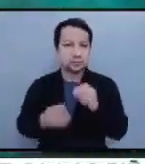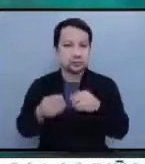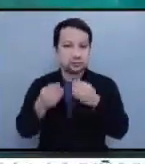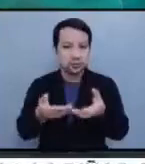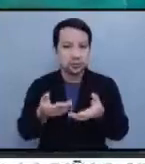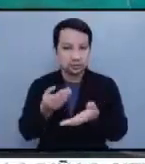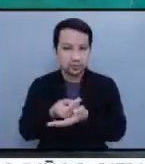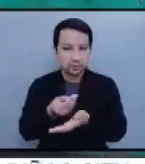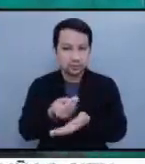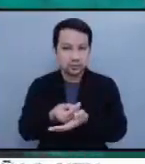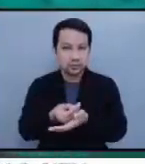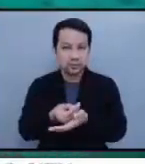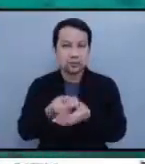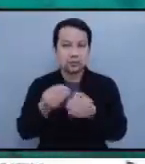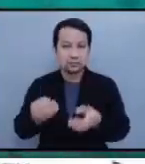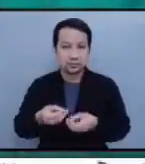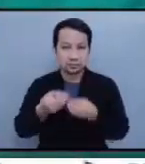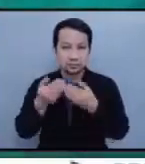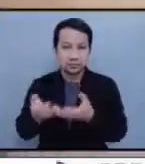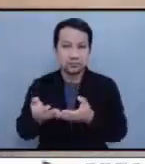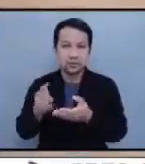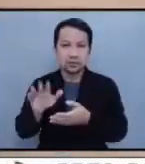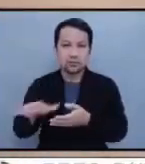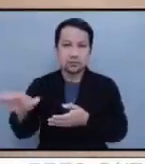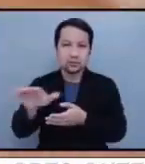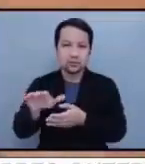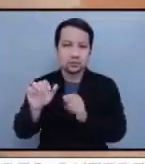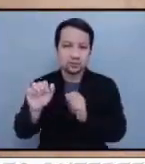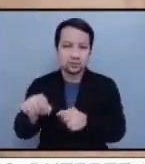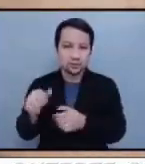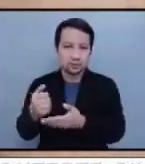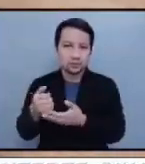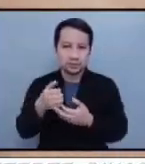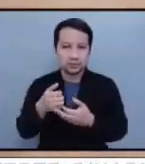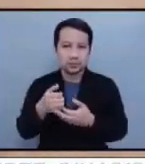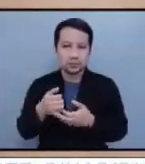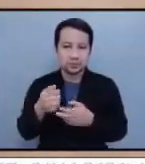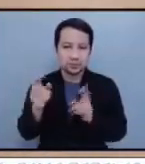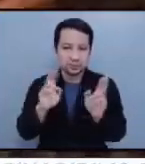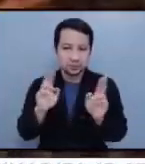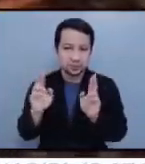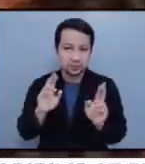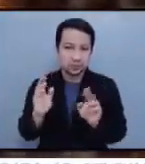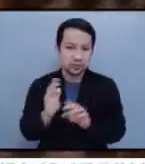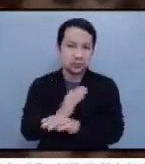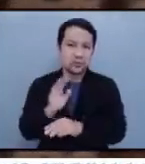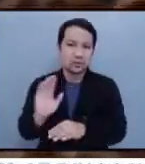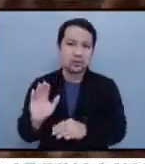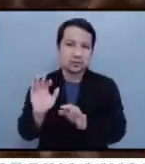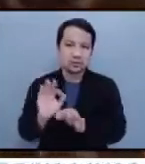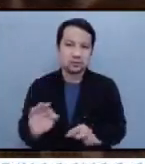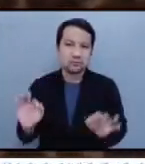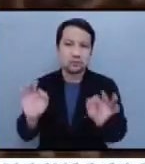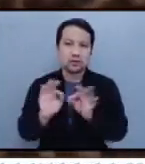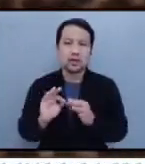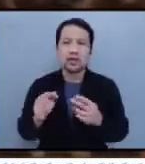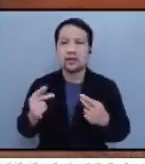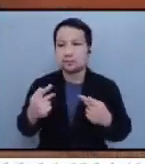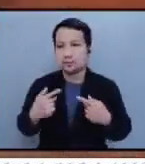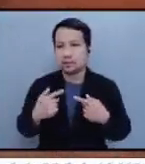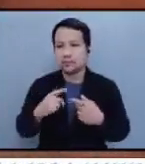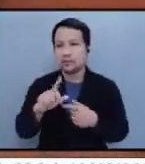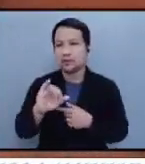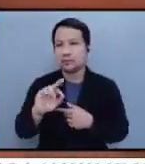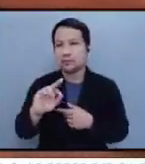kundi kinakapacitate pa rin po namin sila, nire-ready namin sila, at marami po kaming linkages sa ating